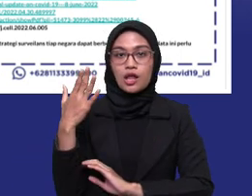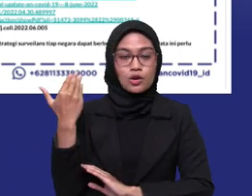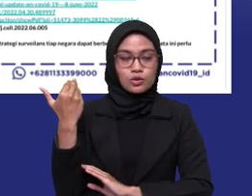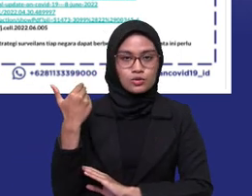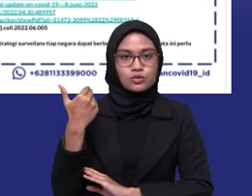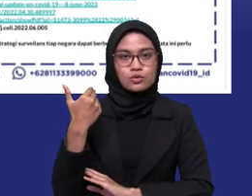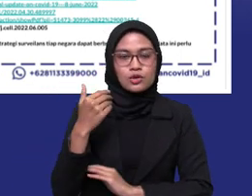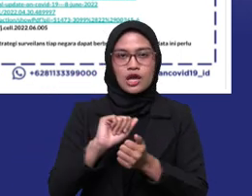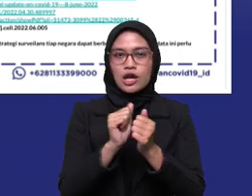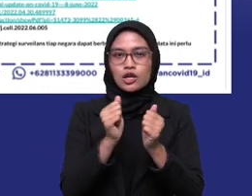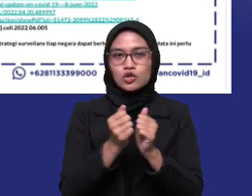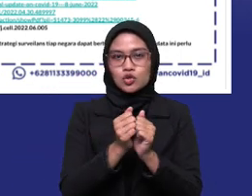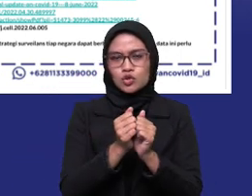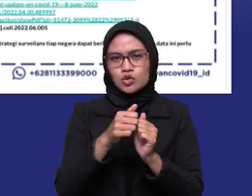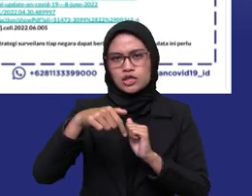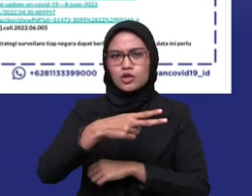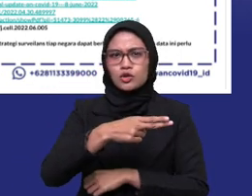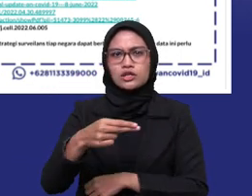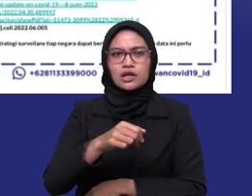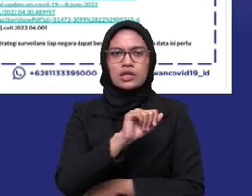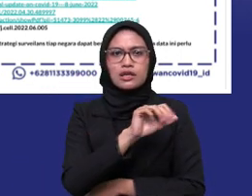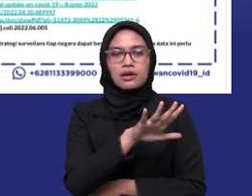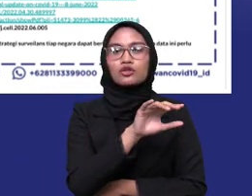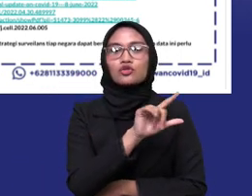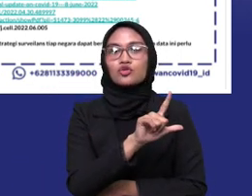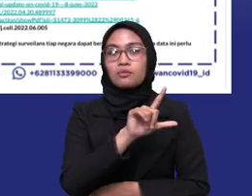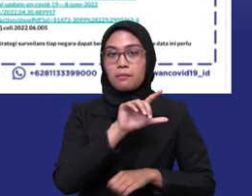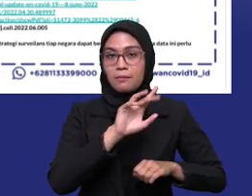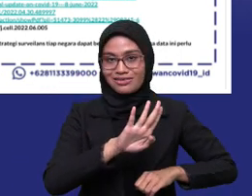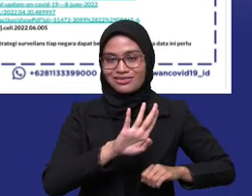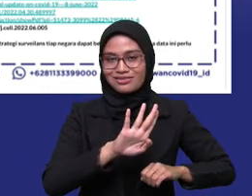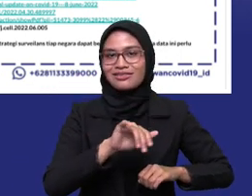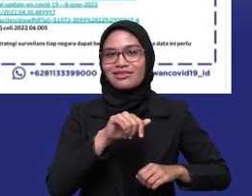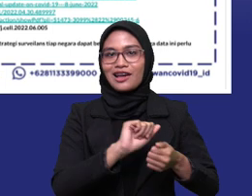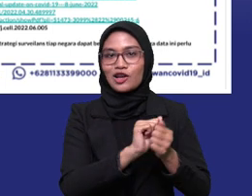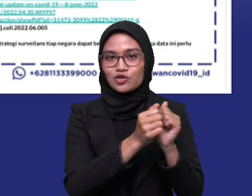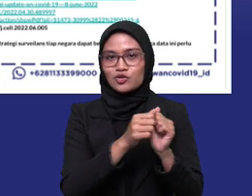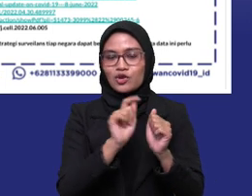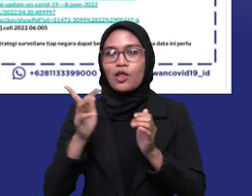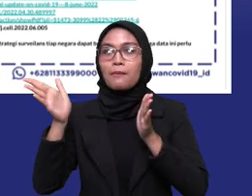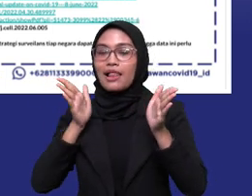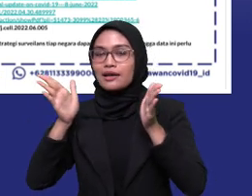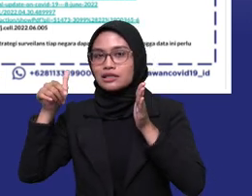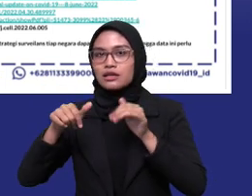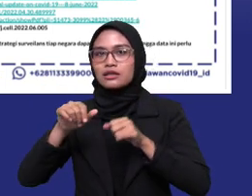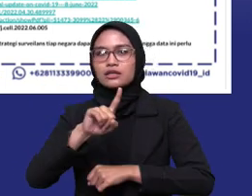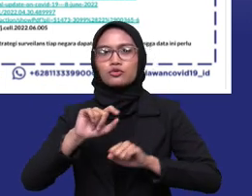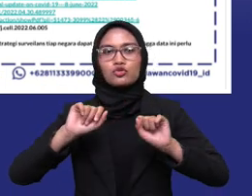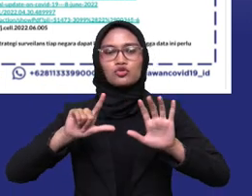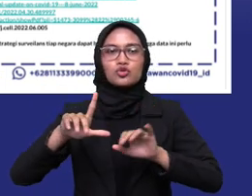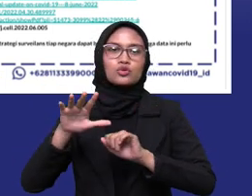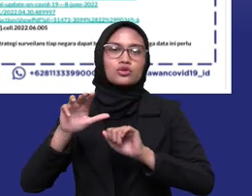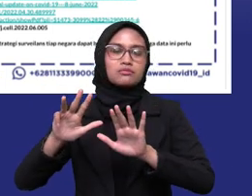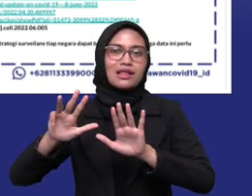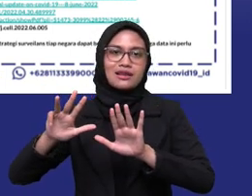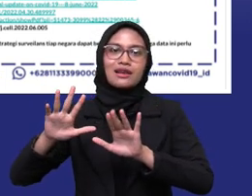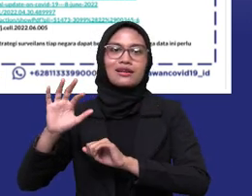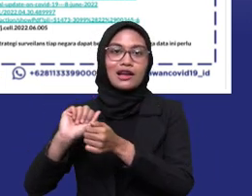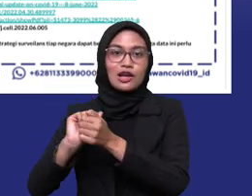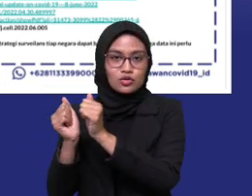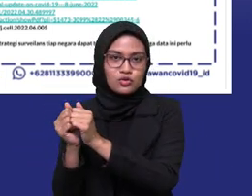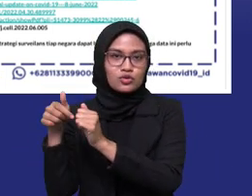kasus harian di Indonesia sebesar 574 kasus sedangkan di Malaysia sebesar 1709 kasus